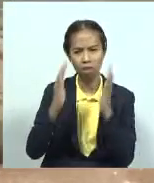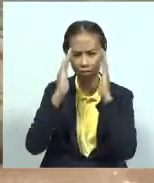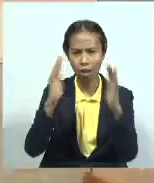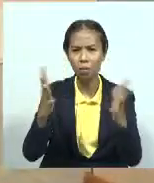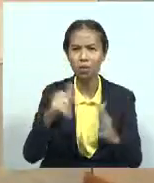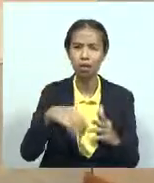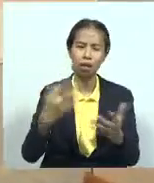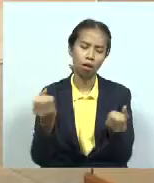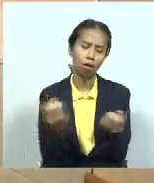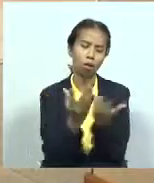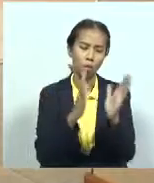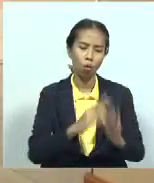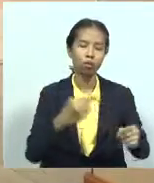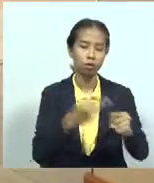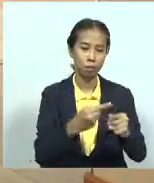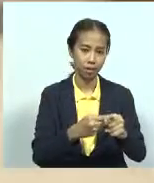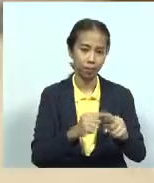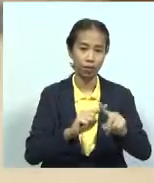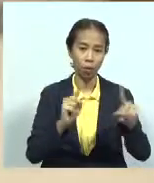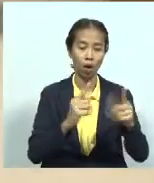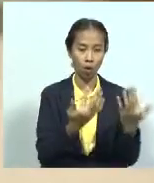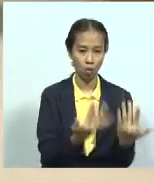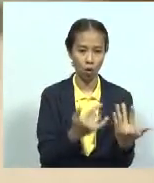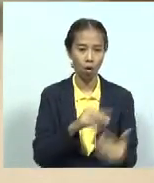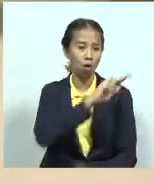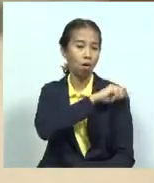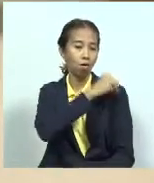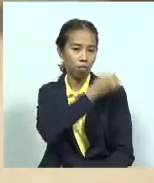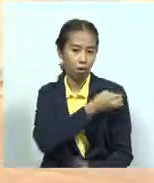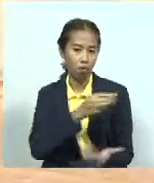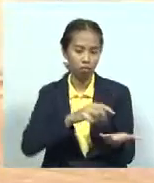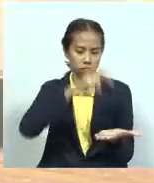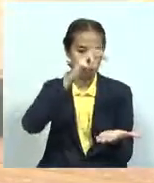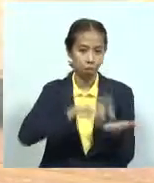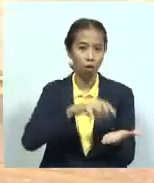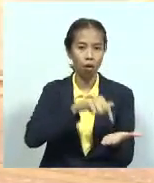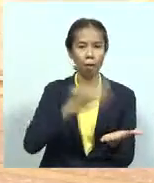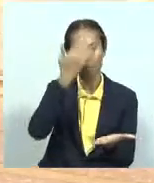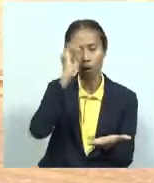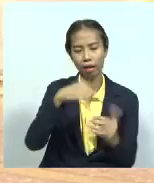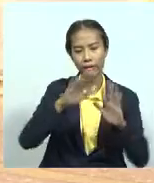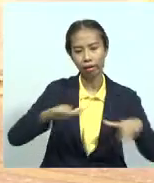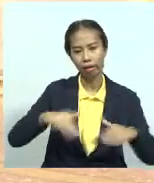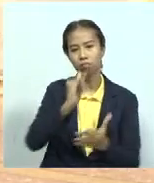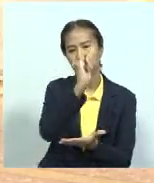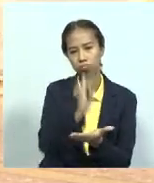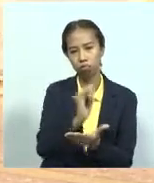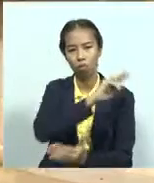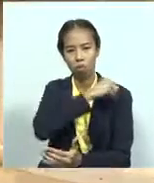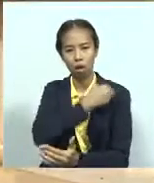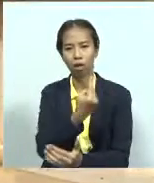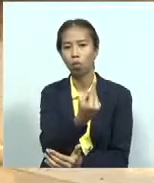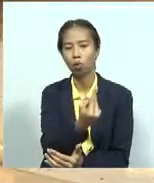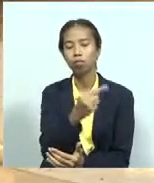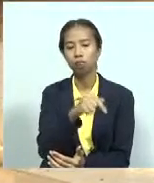ได้รับบาดเจ็บแต่ยังต้องรอใบรับรองแพทย์ถึงอาการของเด็กนักเรียนที่ยังนอนพักรักษาตัวอยู่ในโรงพยาบาลอีกหนึ่